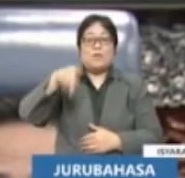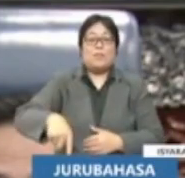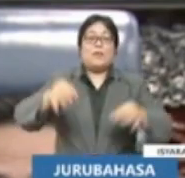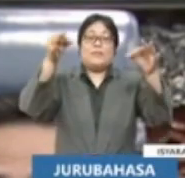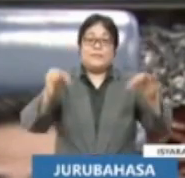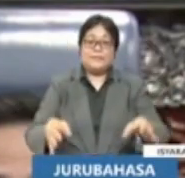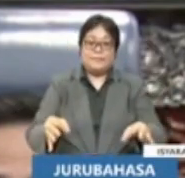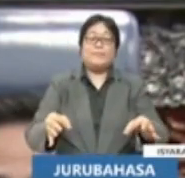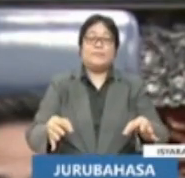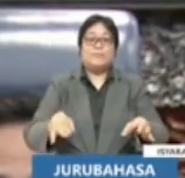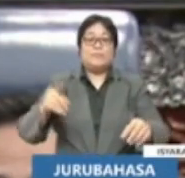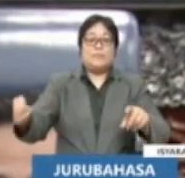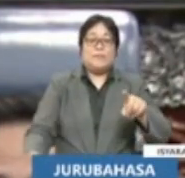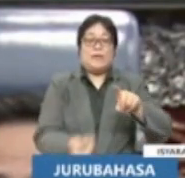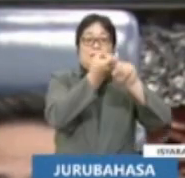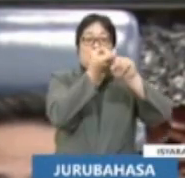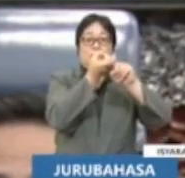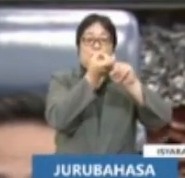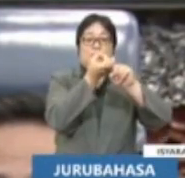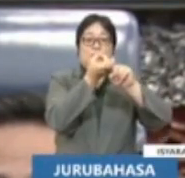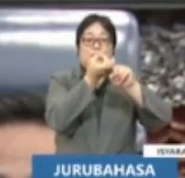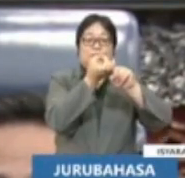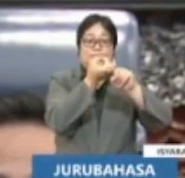buat keputusan mengantung